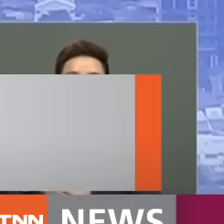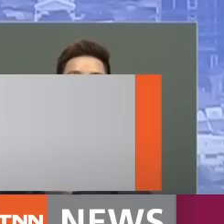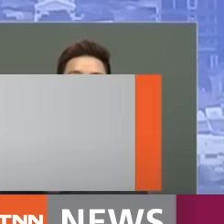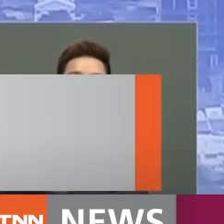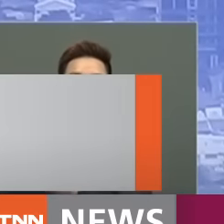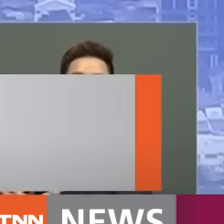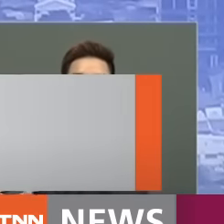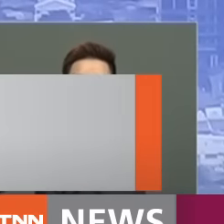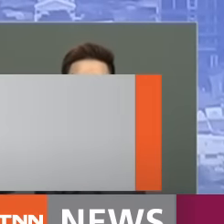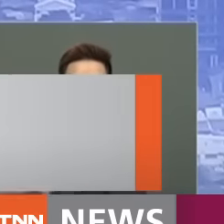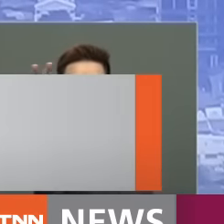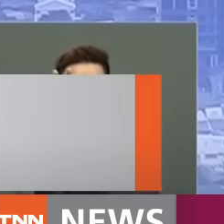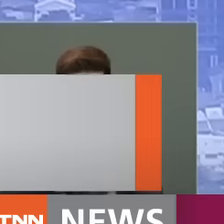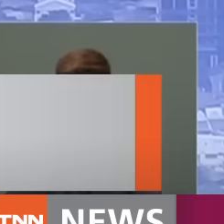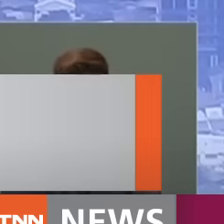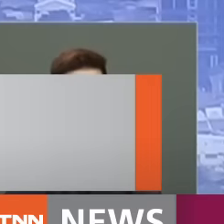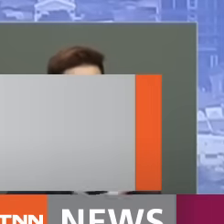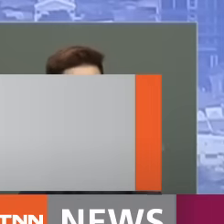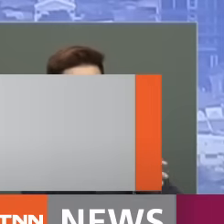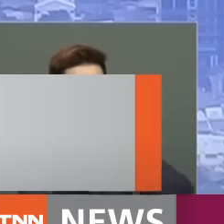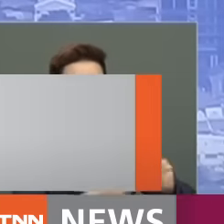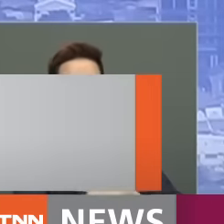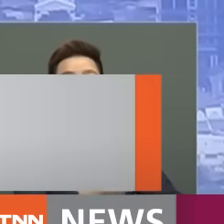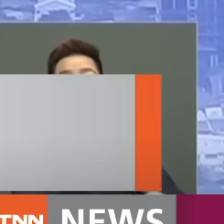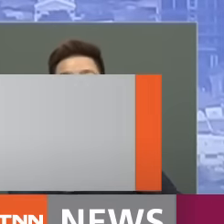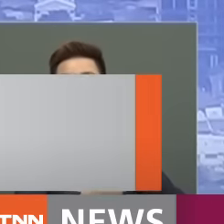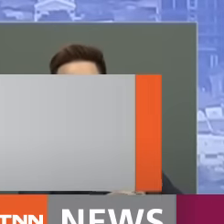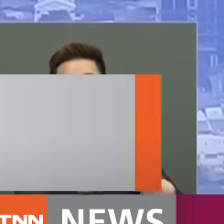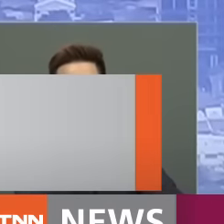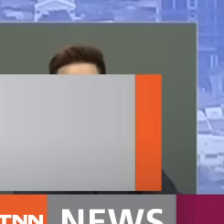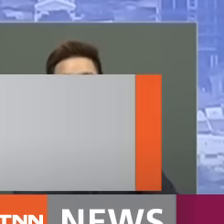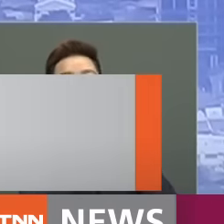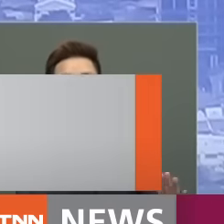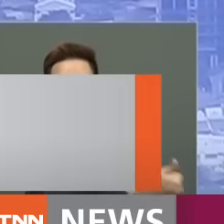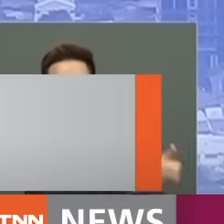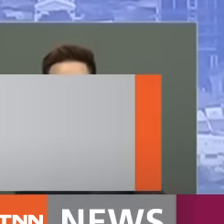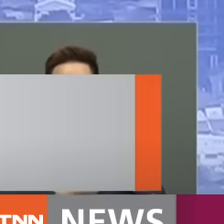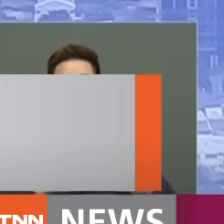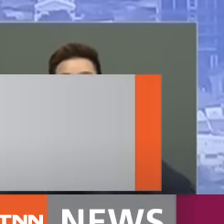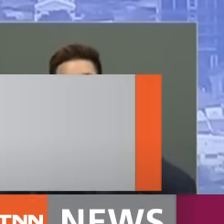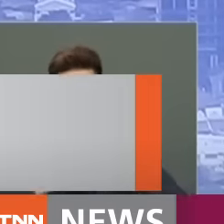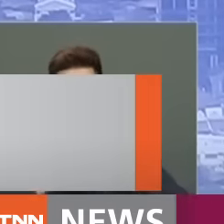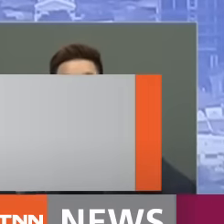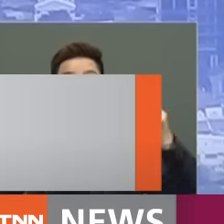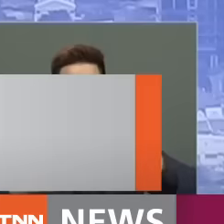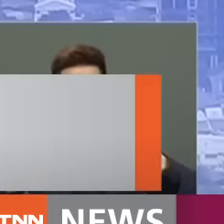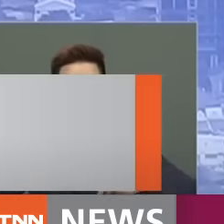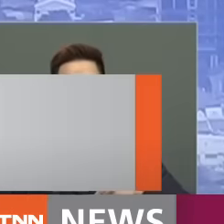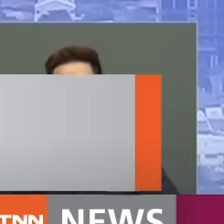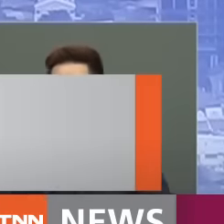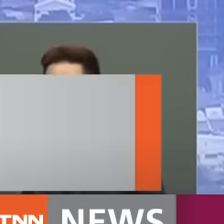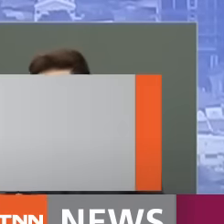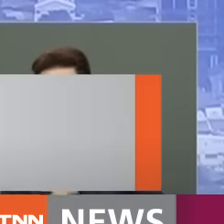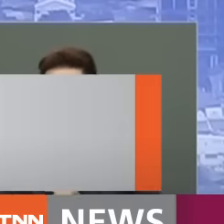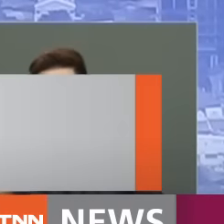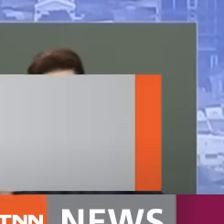รีไปขายที่สมุทรสาครแล้วก็เดินทางกลับบ้านที่อัมพวาสมุทรสงครามมีการเดินทางไป